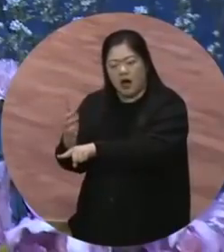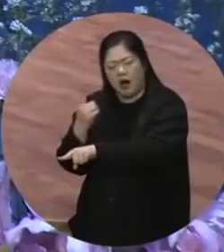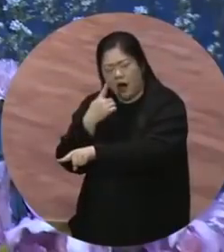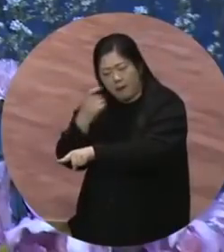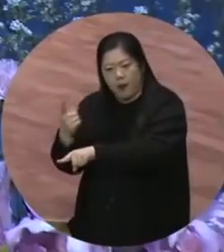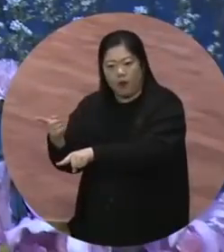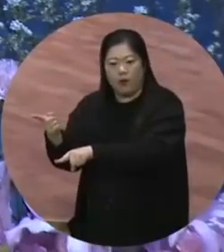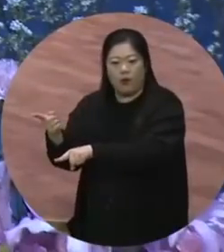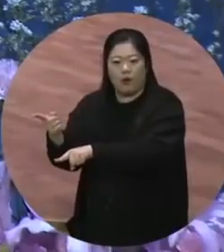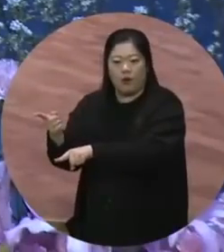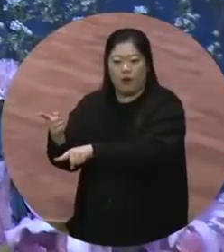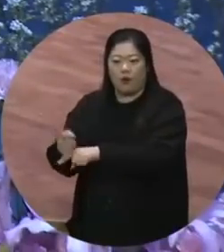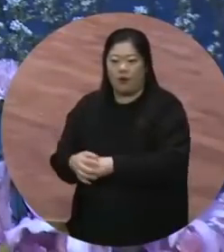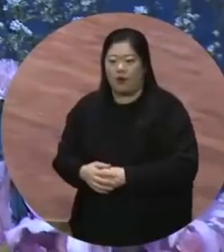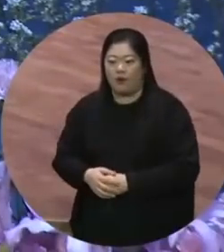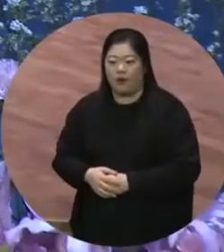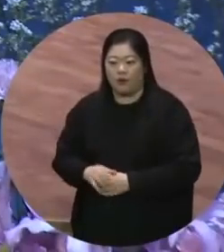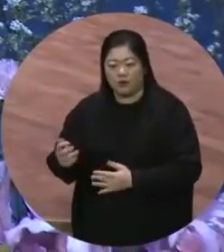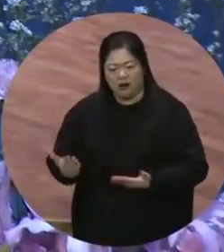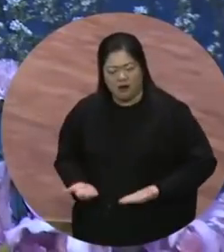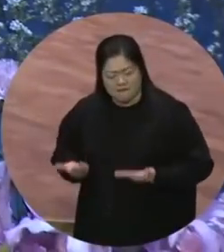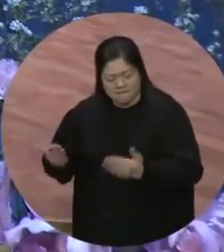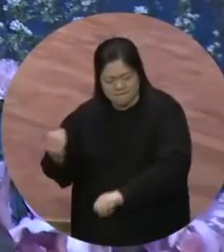목숨 불고 헌신하니까.